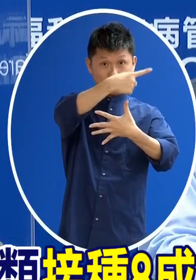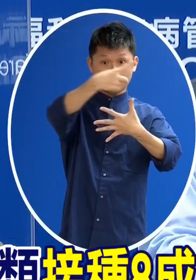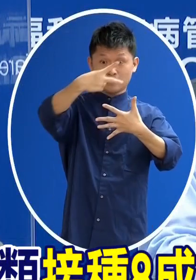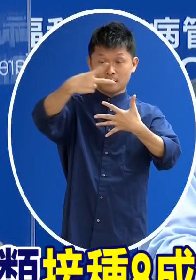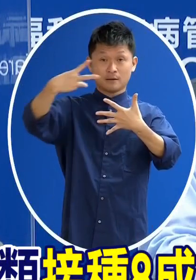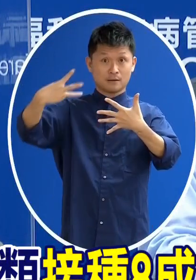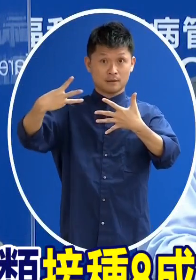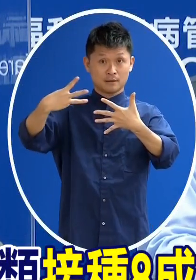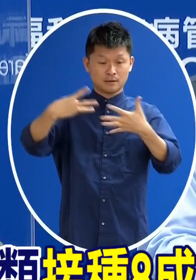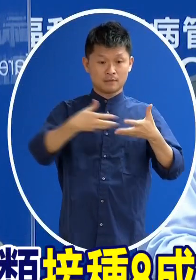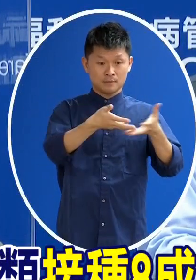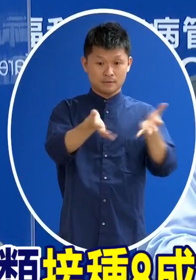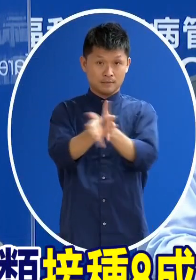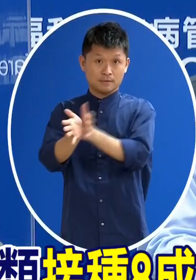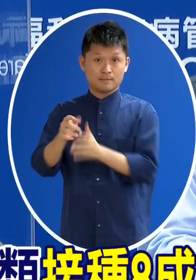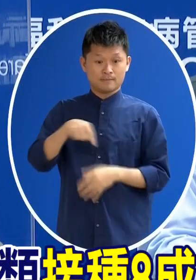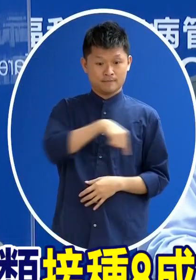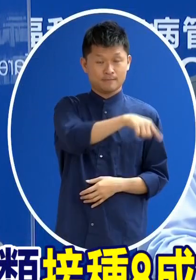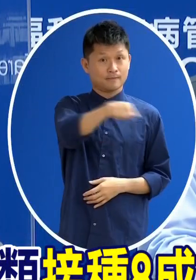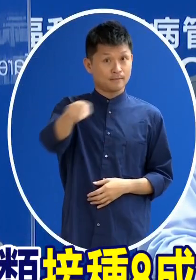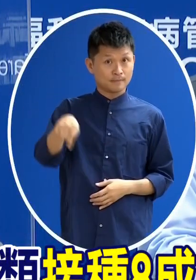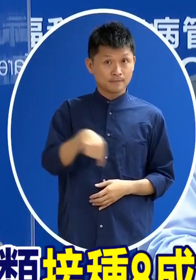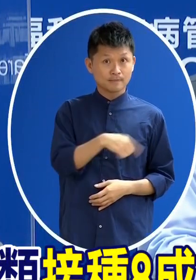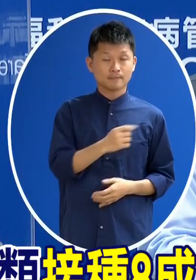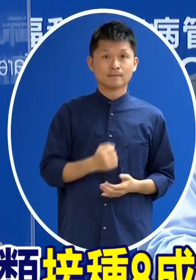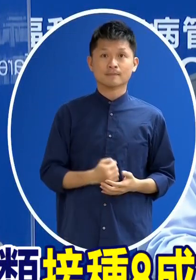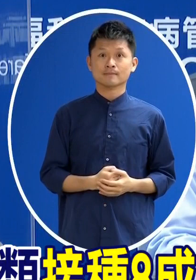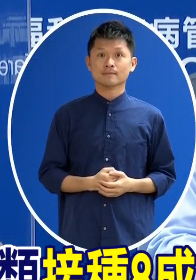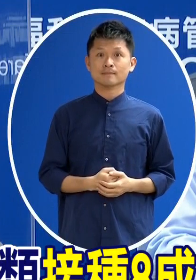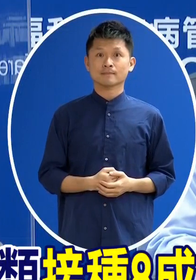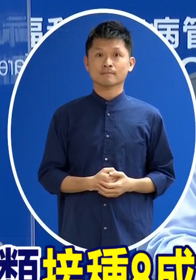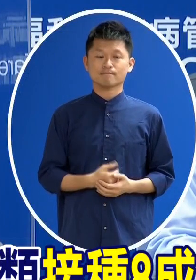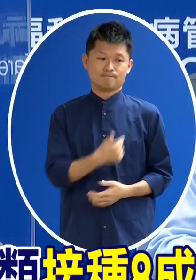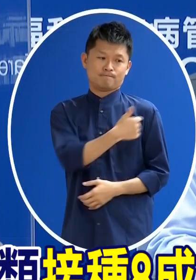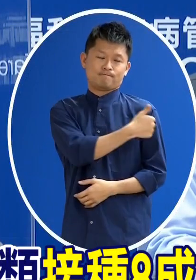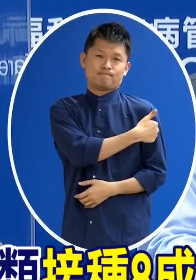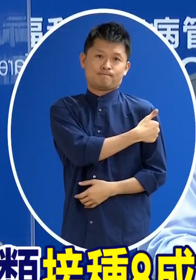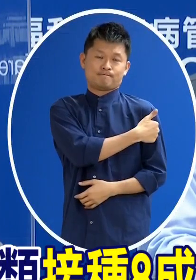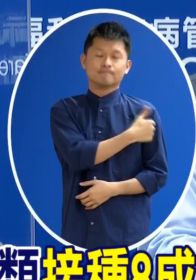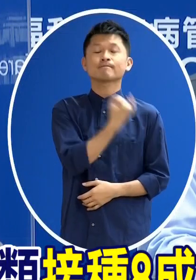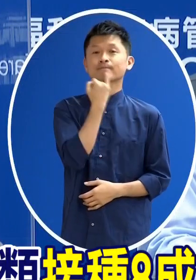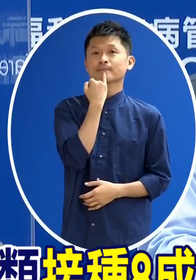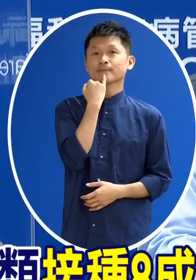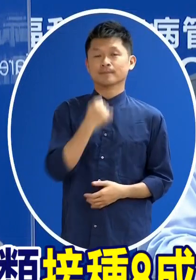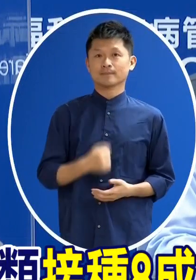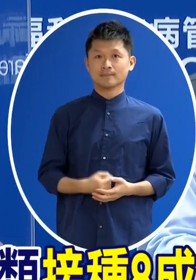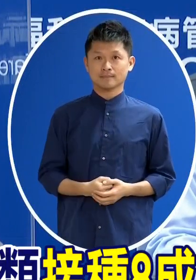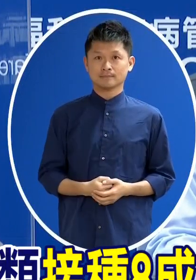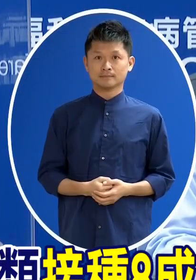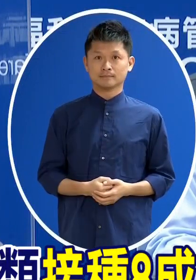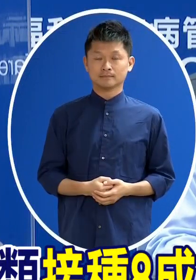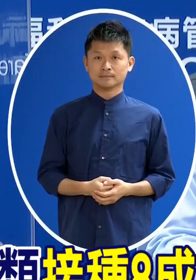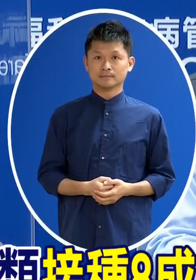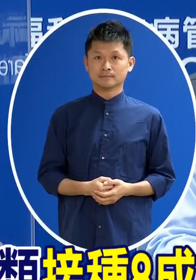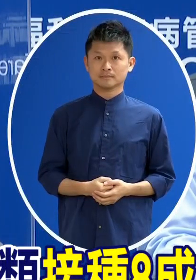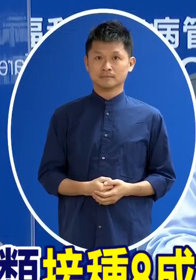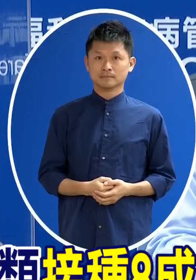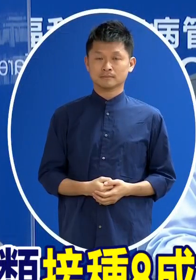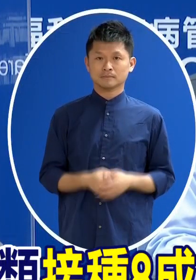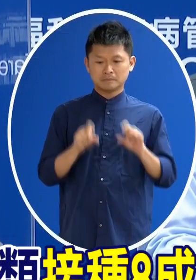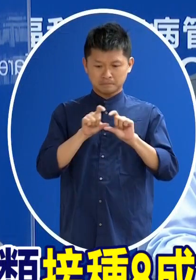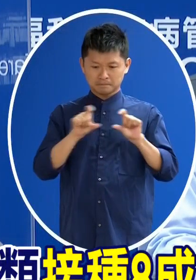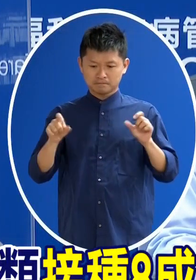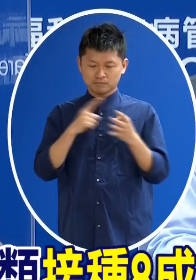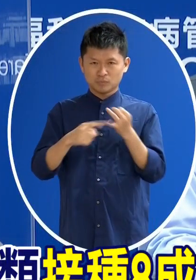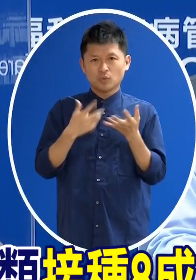一二三类是我们这次要针对一二三类的都可以打这 Moderna 那虽然剂量数